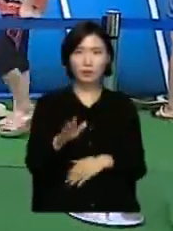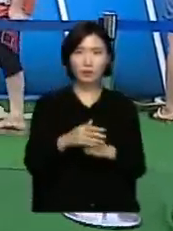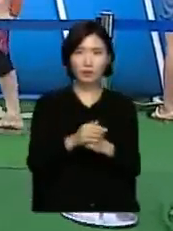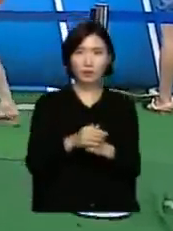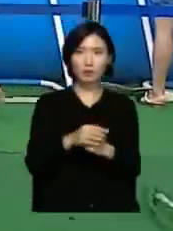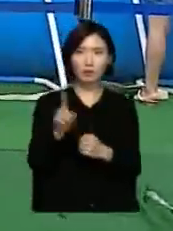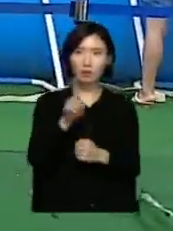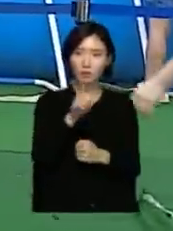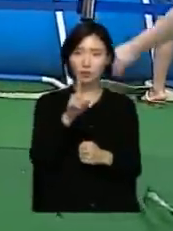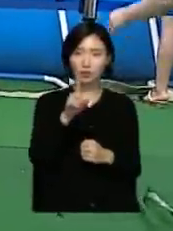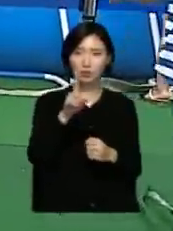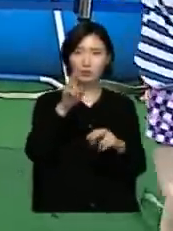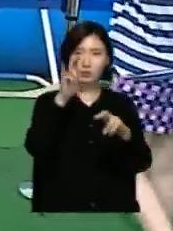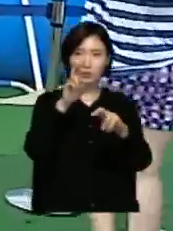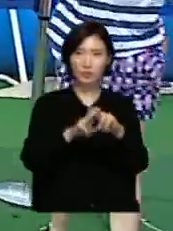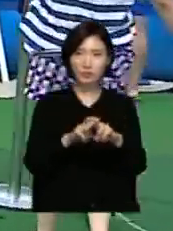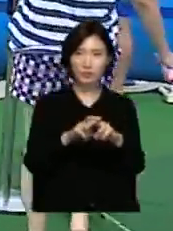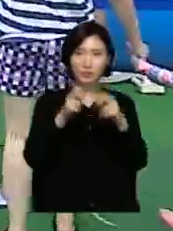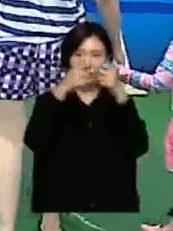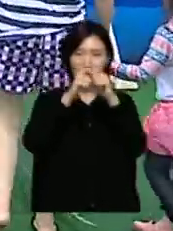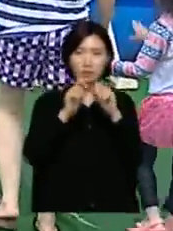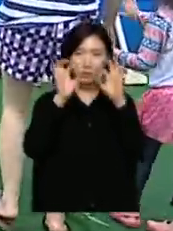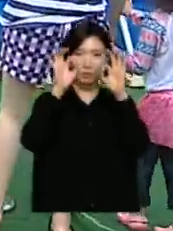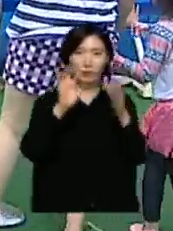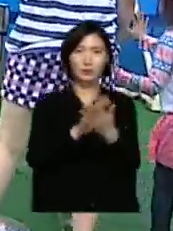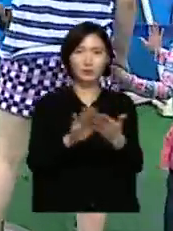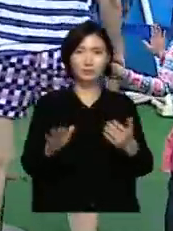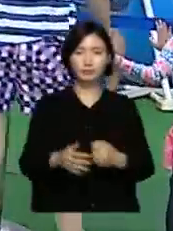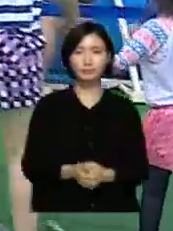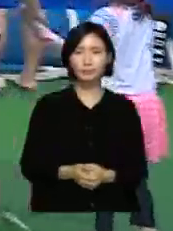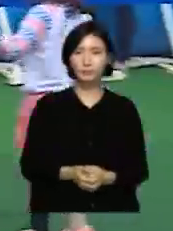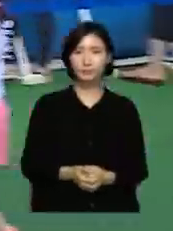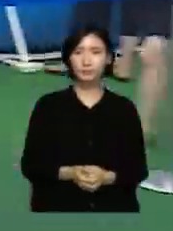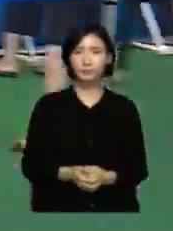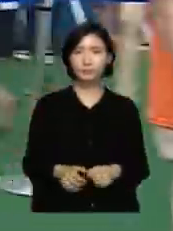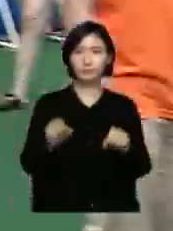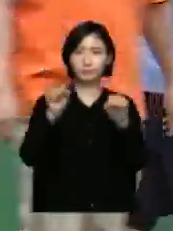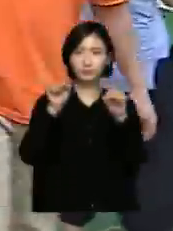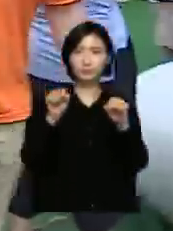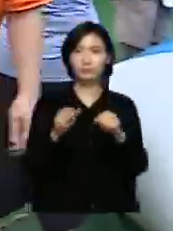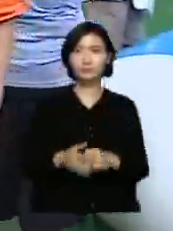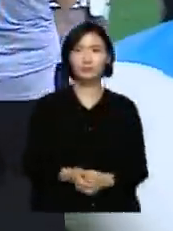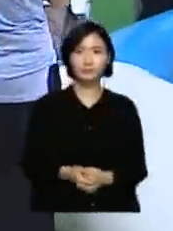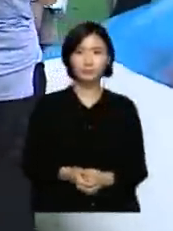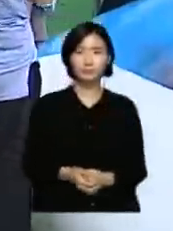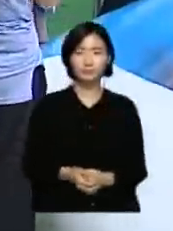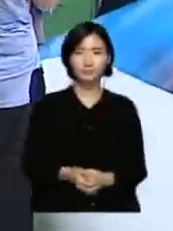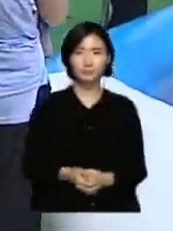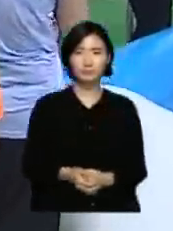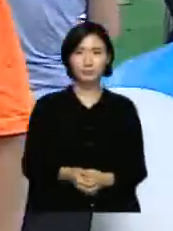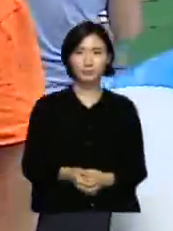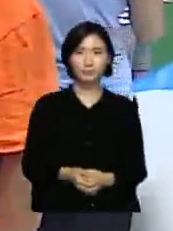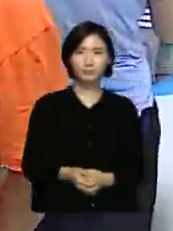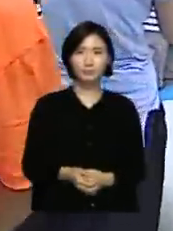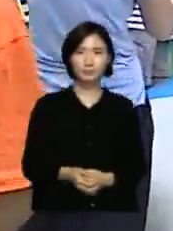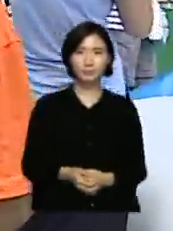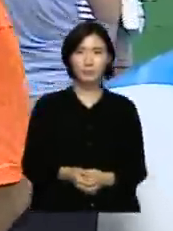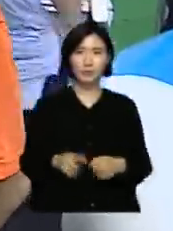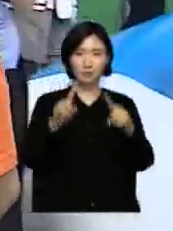성북문화바캉스 어떤 자리인지 한번 자세하게 알아보도록 하겠습니다. 자, 안녕하십니까? 네, 안녕하세요. 네.